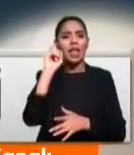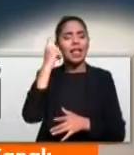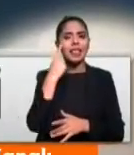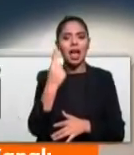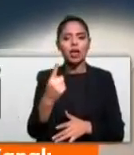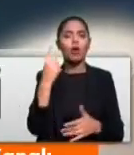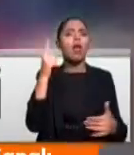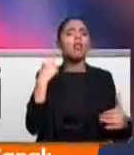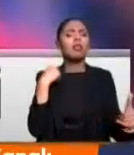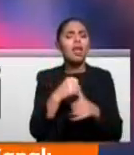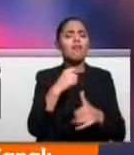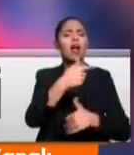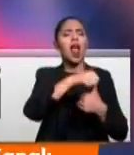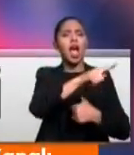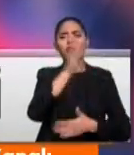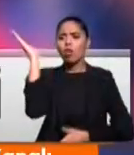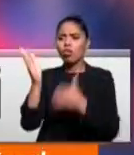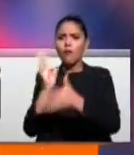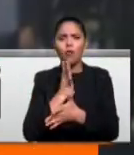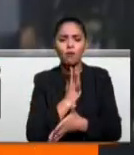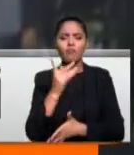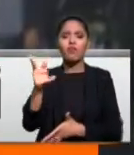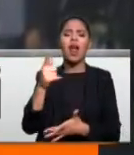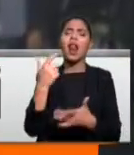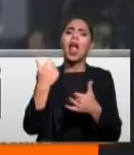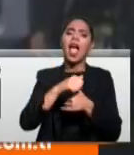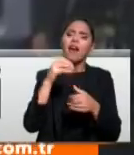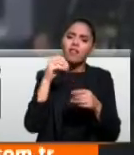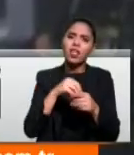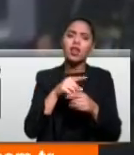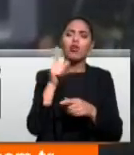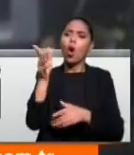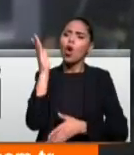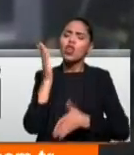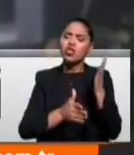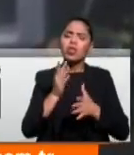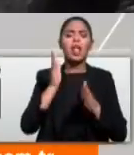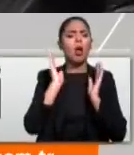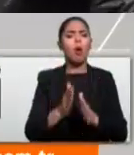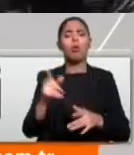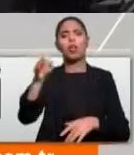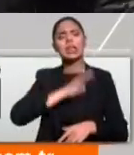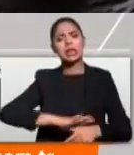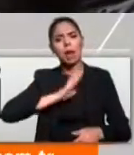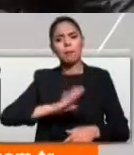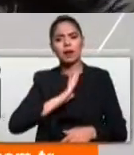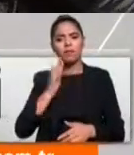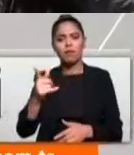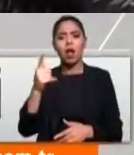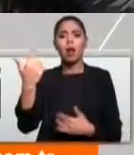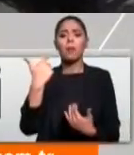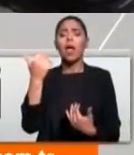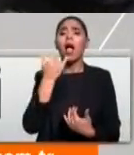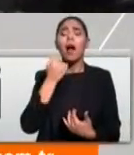göre defalarca eşinden şiddet görmüş ama evliliği süresince o şiddete katlanmıştı. Ablam çocuğu için çok